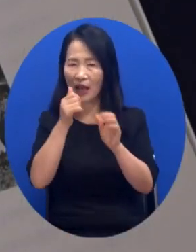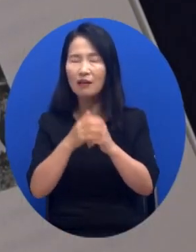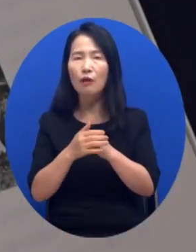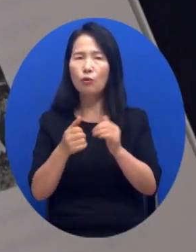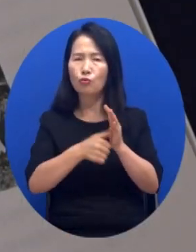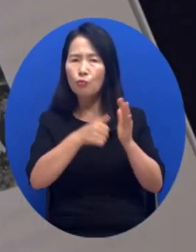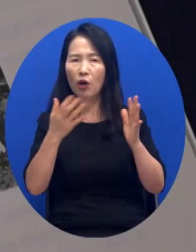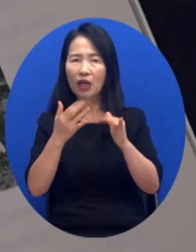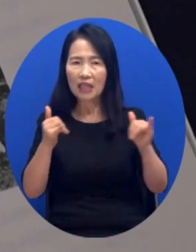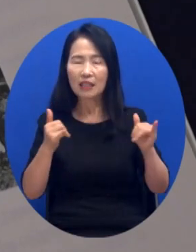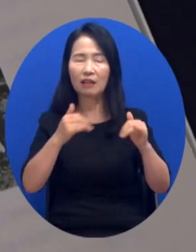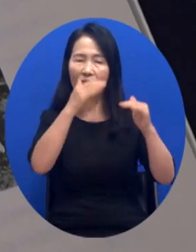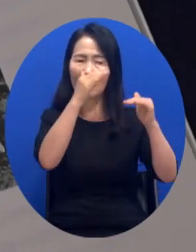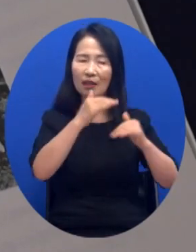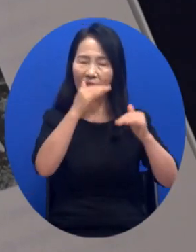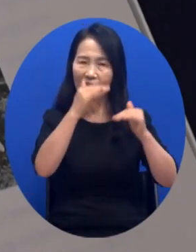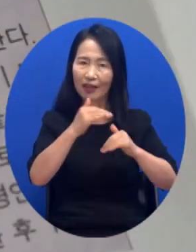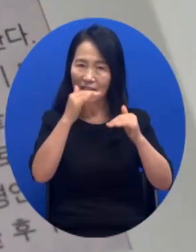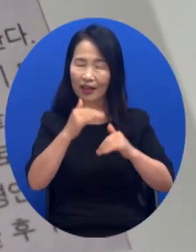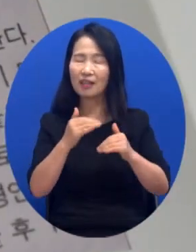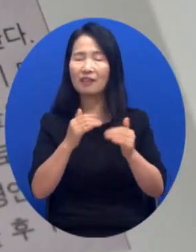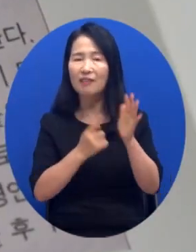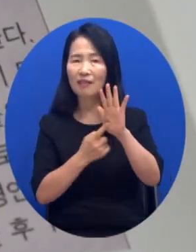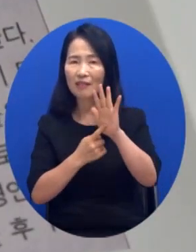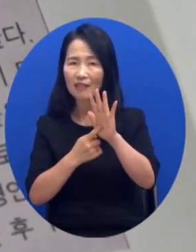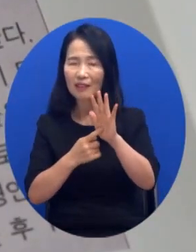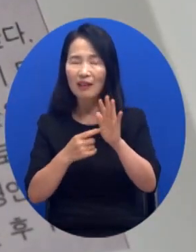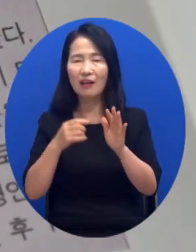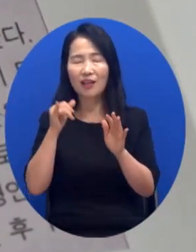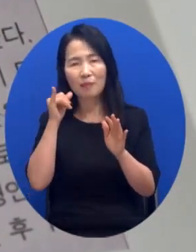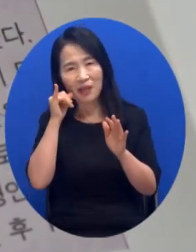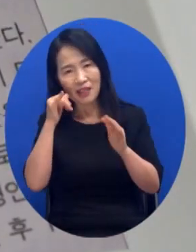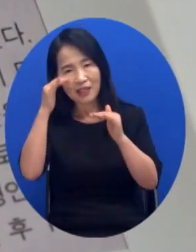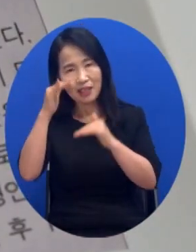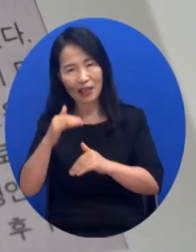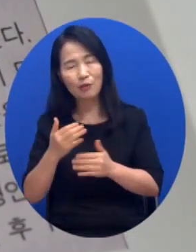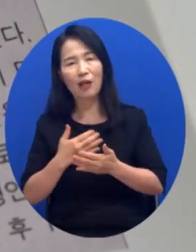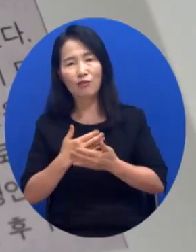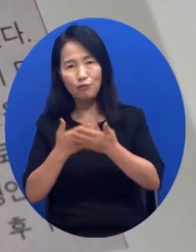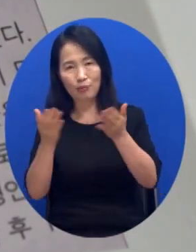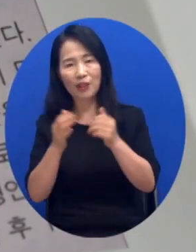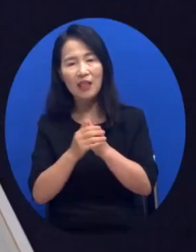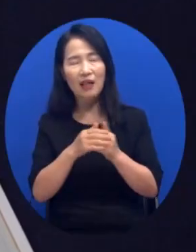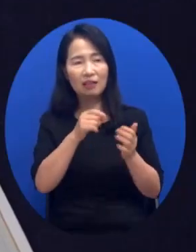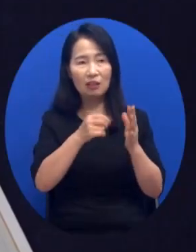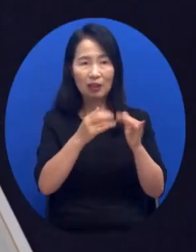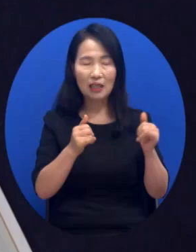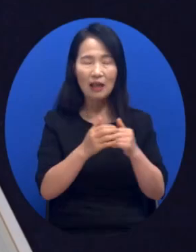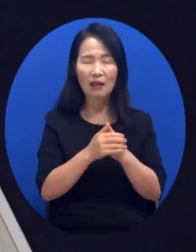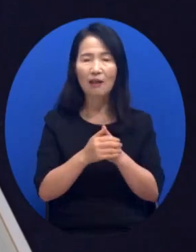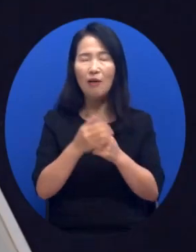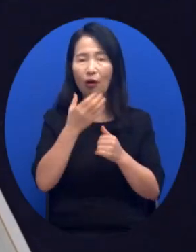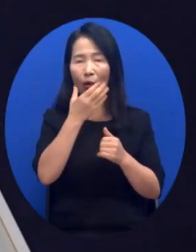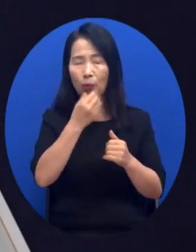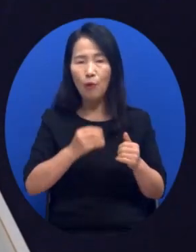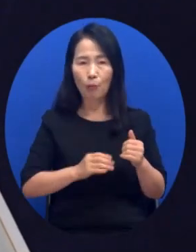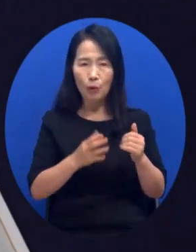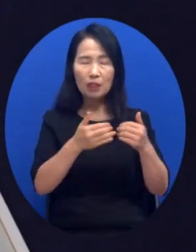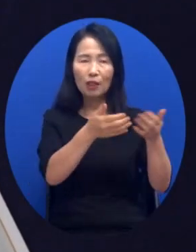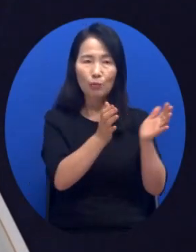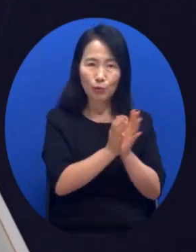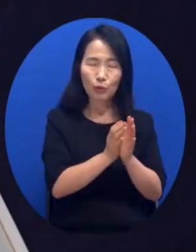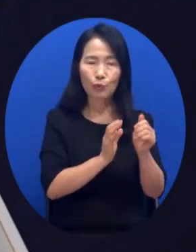일화들을 통해 예민성과 관련된 흥미로운 이야기를 들려주기도 합니다. 저자는 보건복지부 위탁